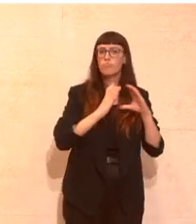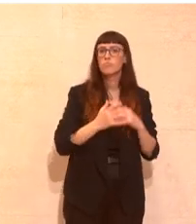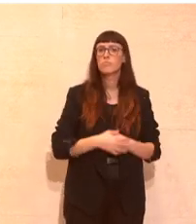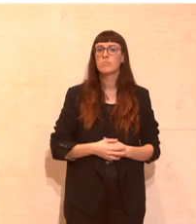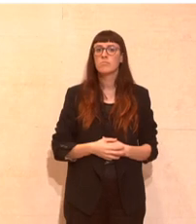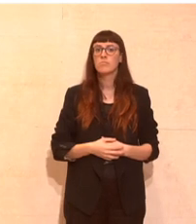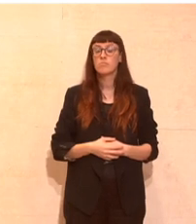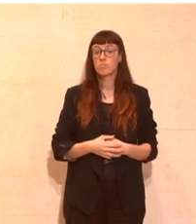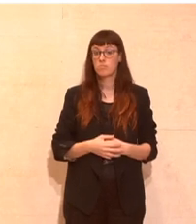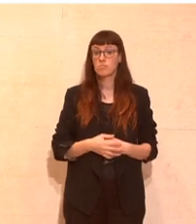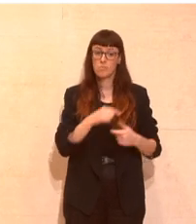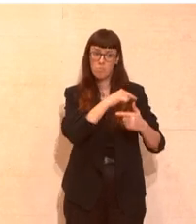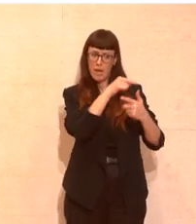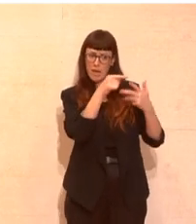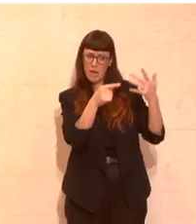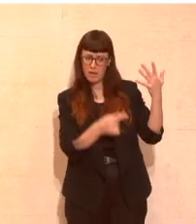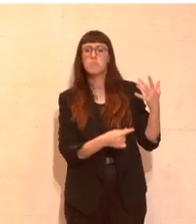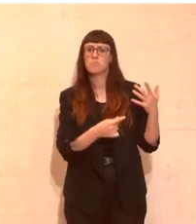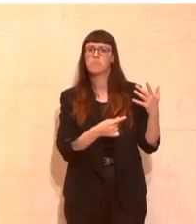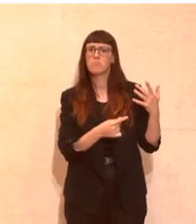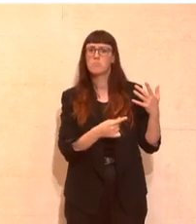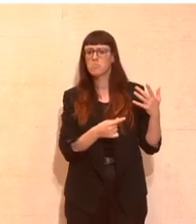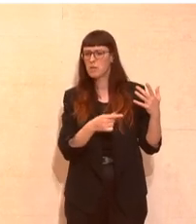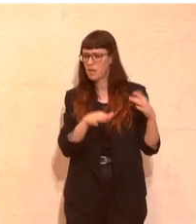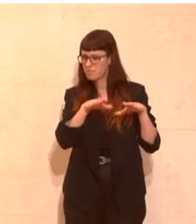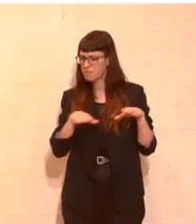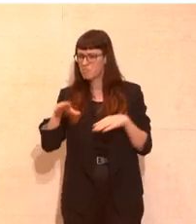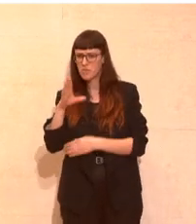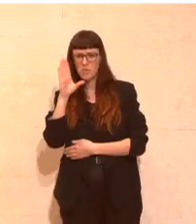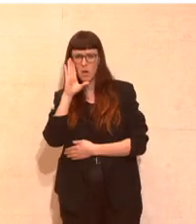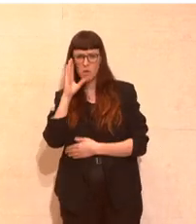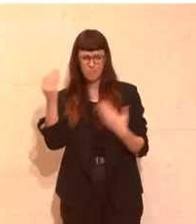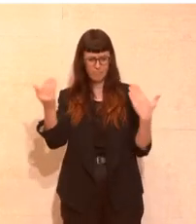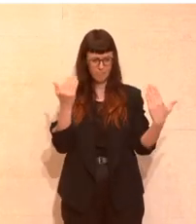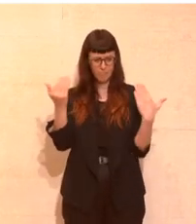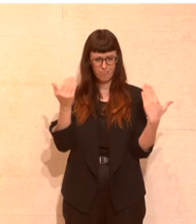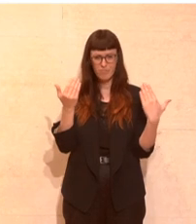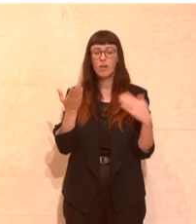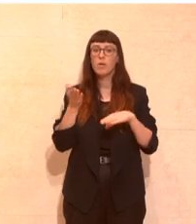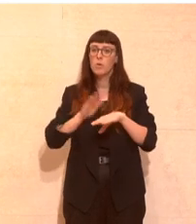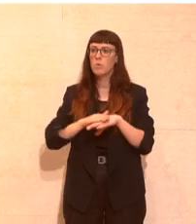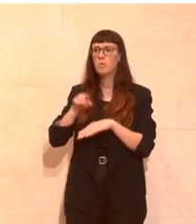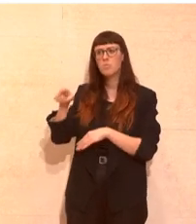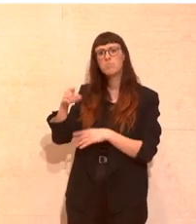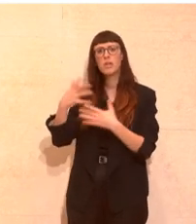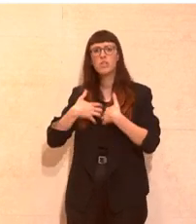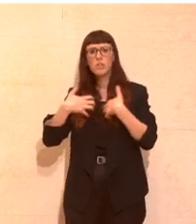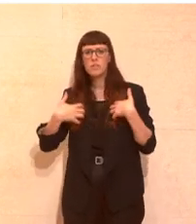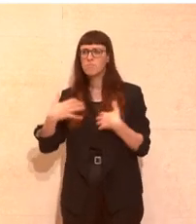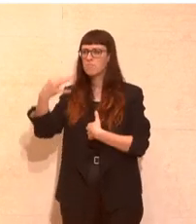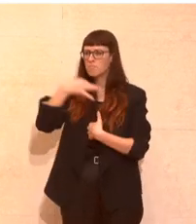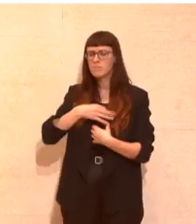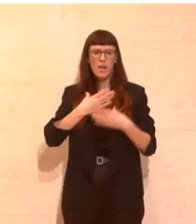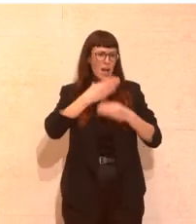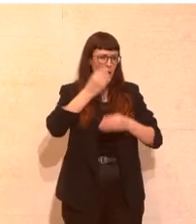essaye de donner des notions, pourquoi le sommeil est important pour grandir, pourquoi le sommeil est important pour apprendre, pourquoi le sommeil